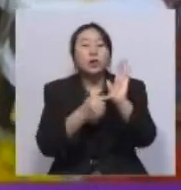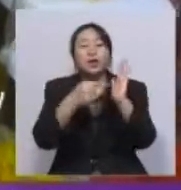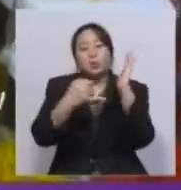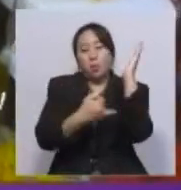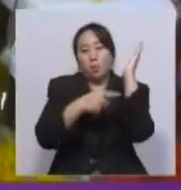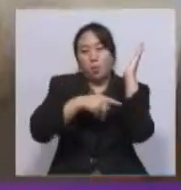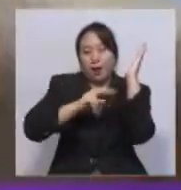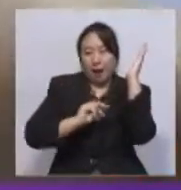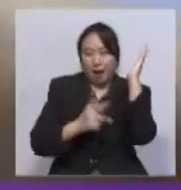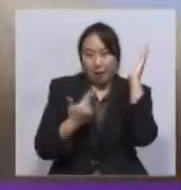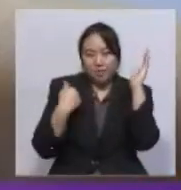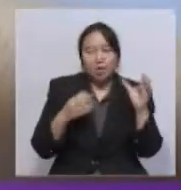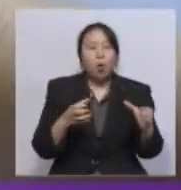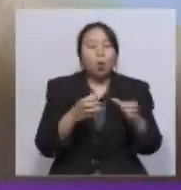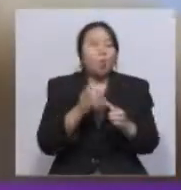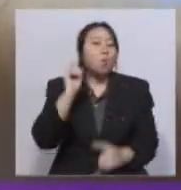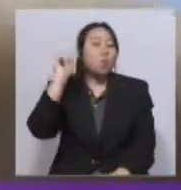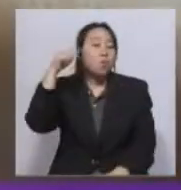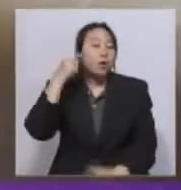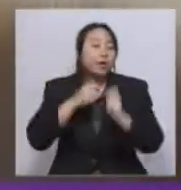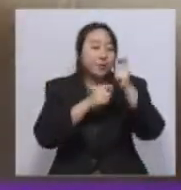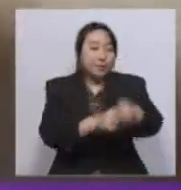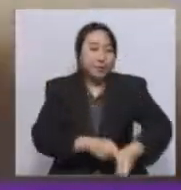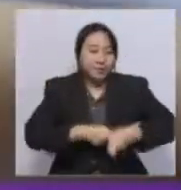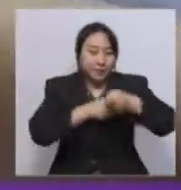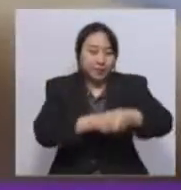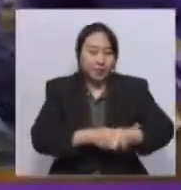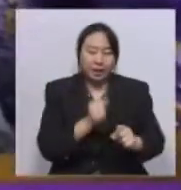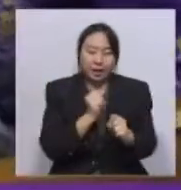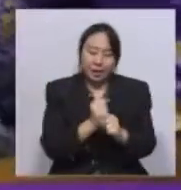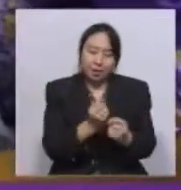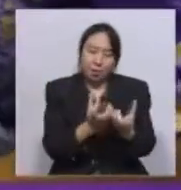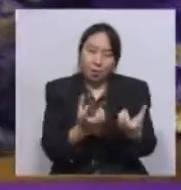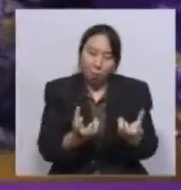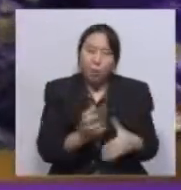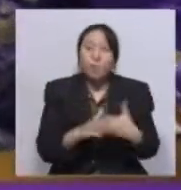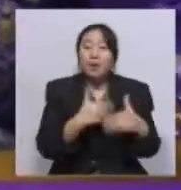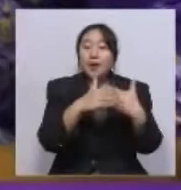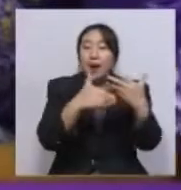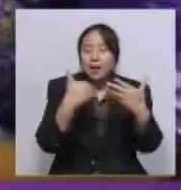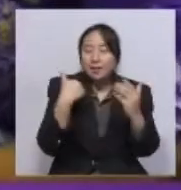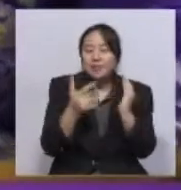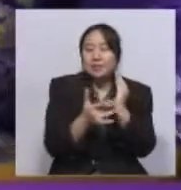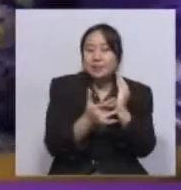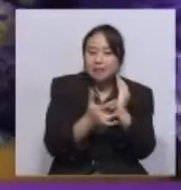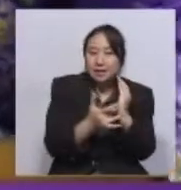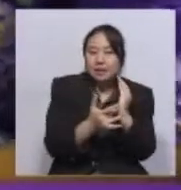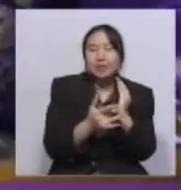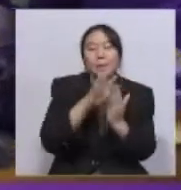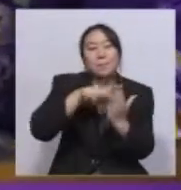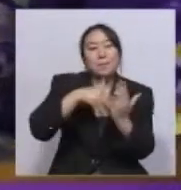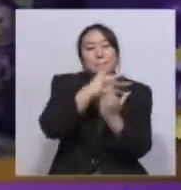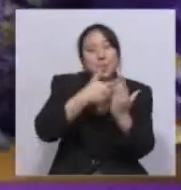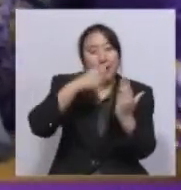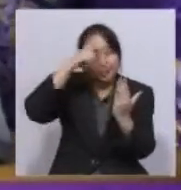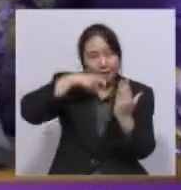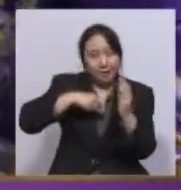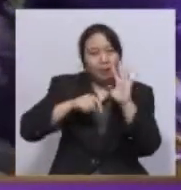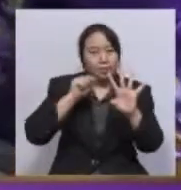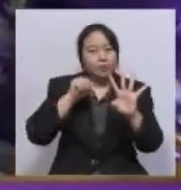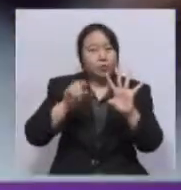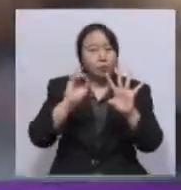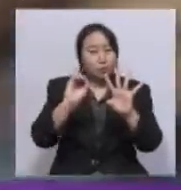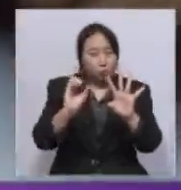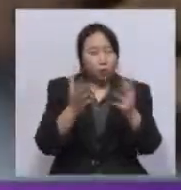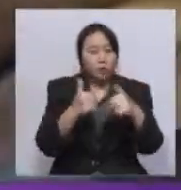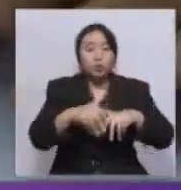ามีการรวมกลุ่มแม่บ้านเกษตรกรในการพัฒนาผลิตภัณฑ์ด้วยนวัตกรรมตามนโยบาย Thailand 4.0 ทำ